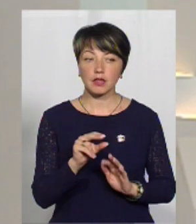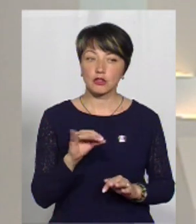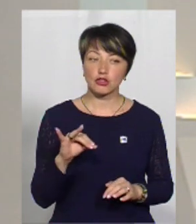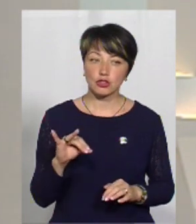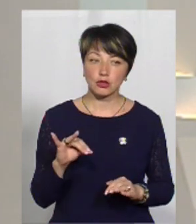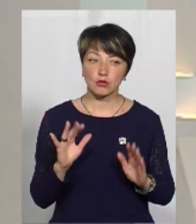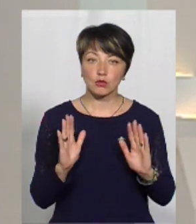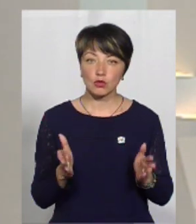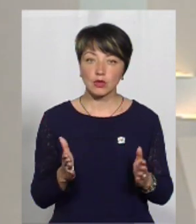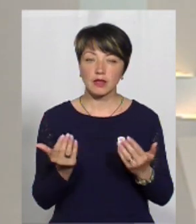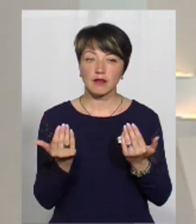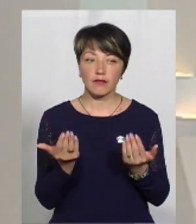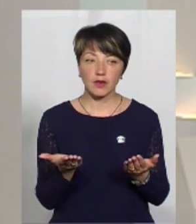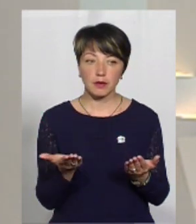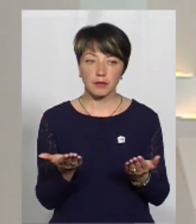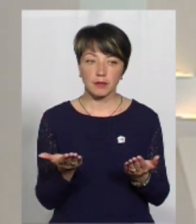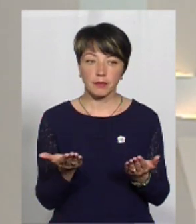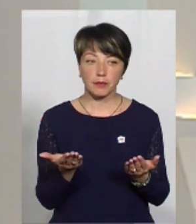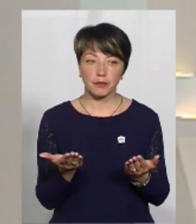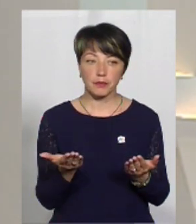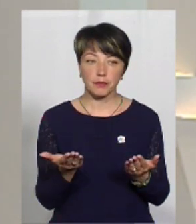Чи будете ви